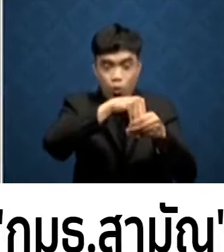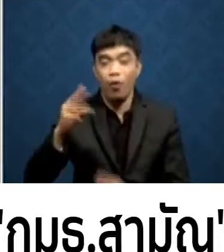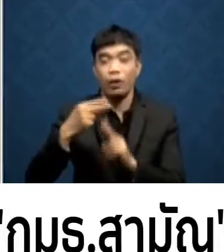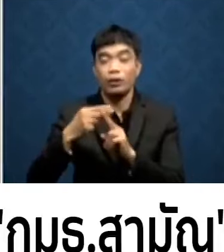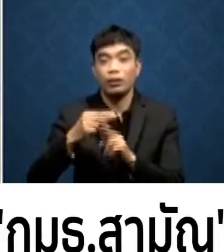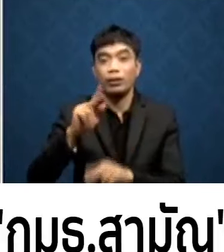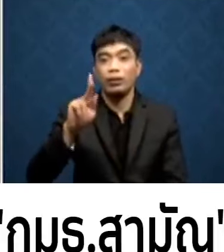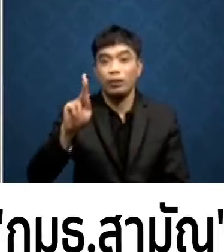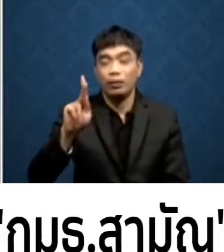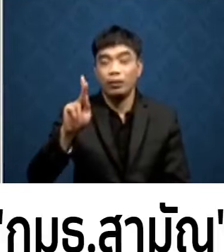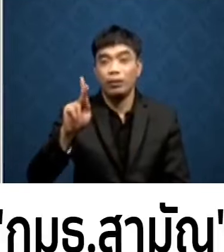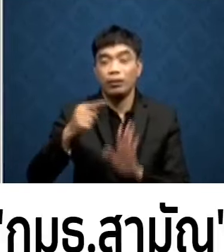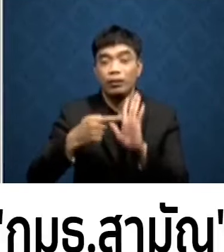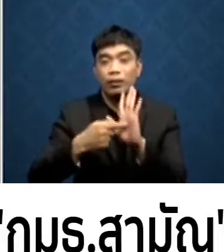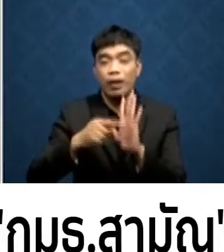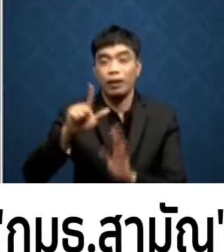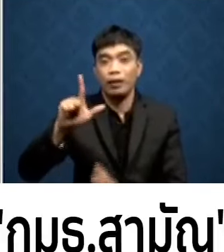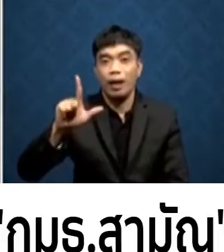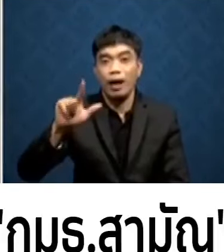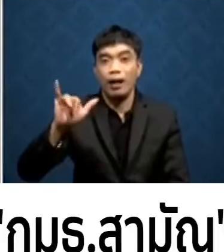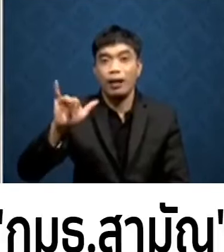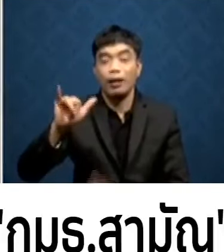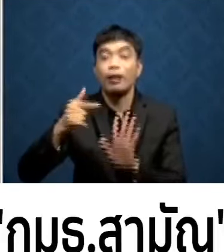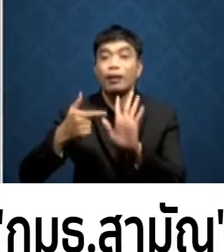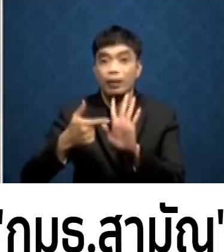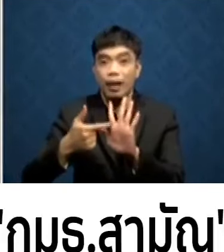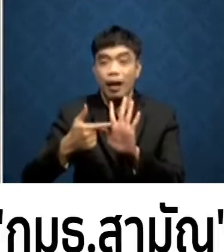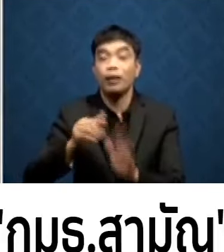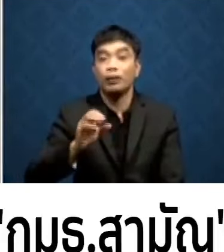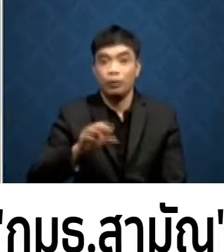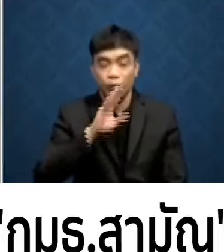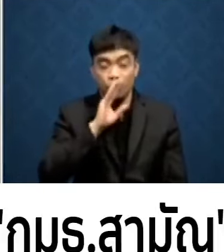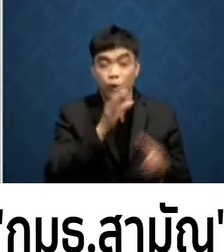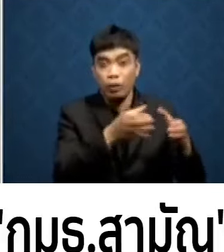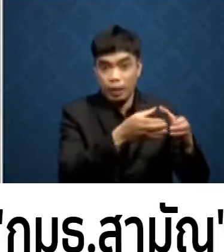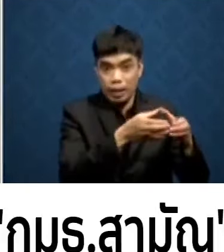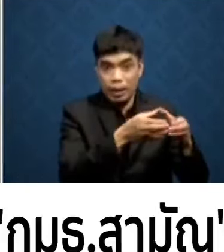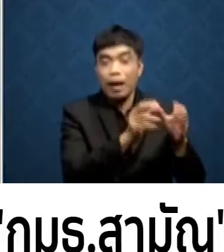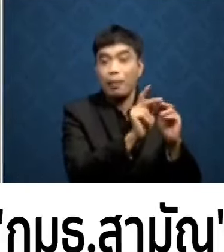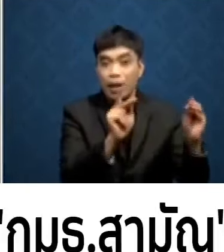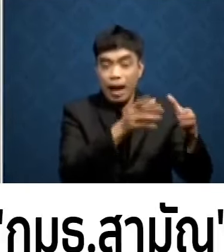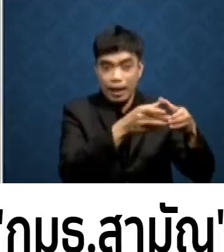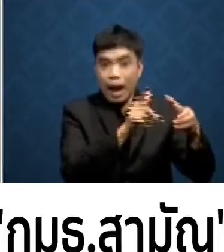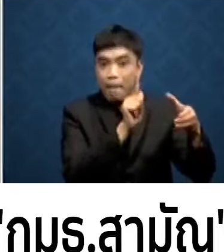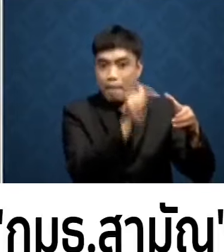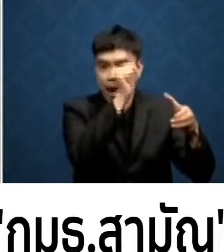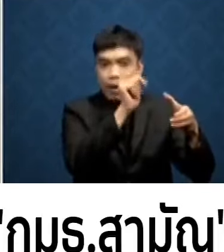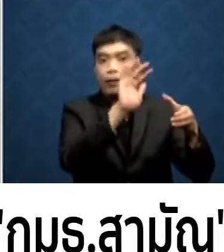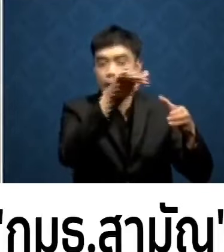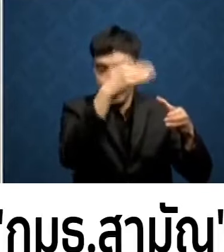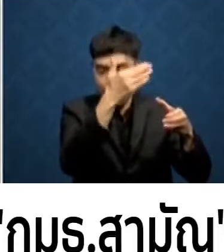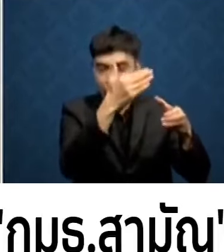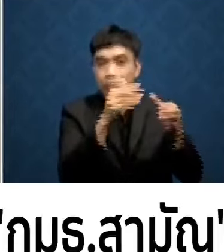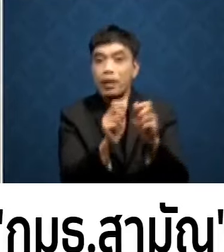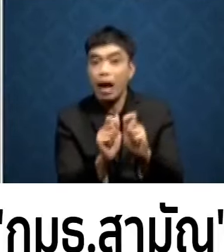ตรงนี้จริงๆเนี่ยครับท่านครับเมื่อตั้งกรรมาธิการหลักเสร็จแล้วเนี่ยมันจะมีคณะอนุอยู่ในคณพิการหลักอีกหลายคณะนะครับซึ่ง